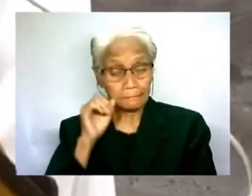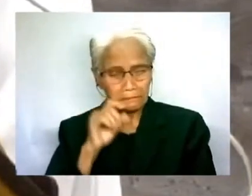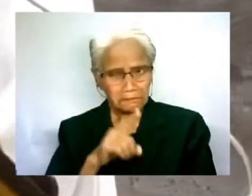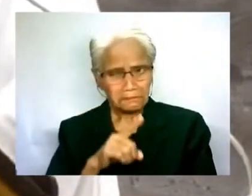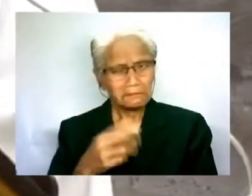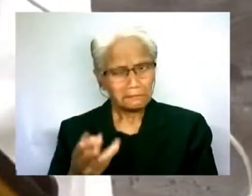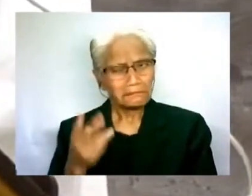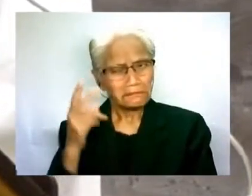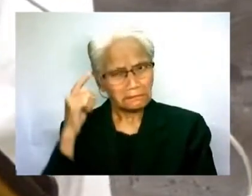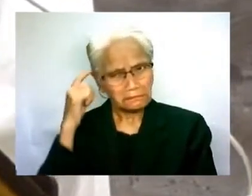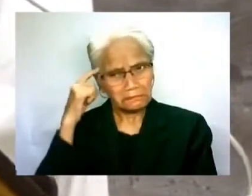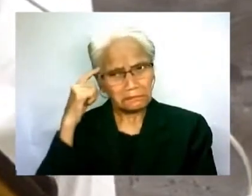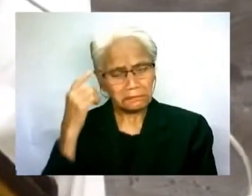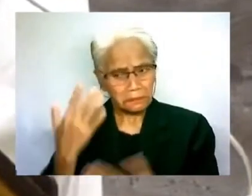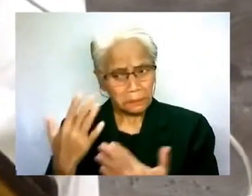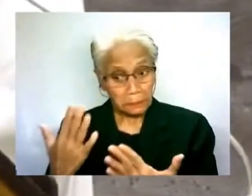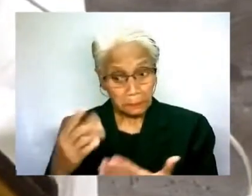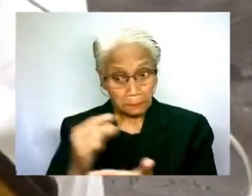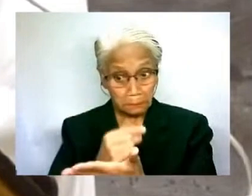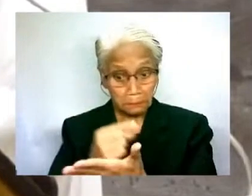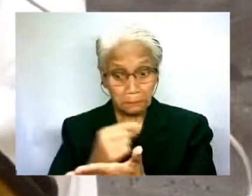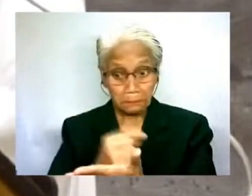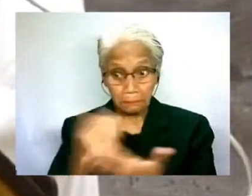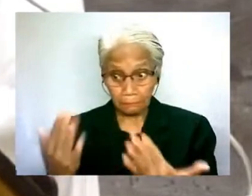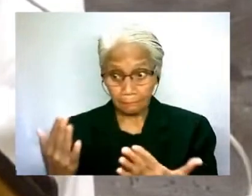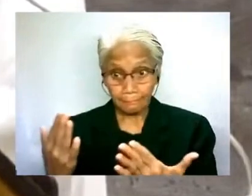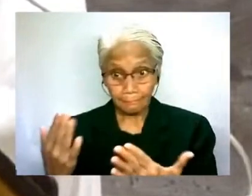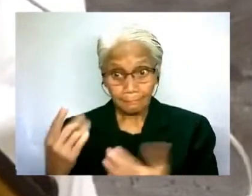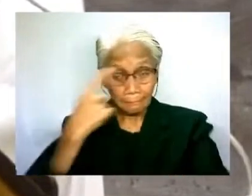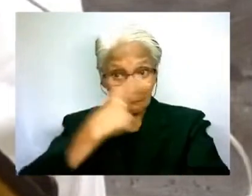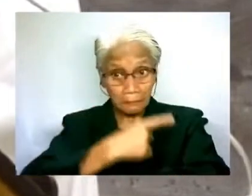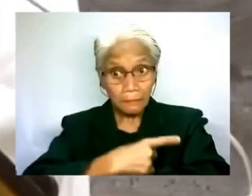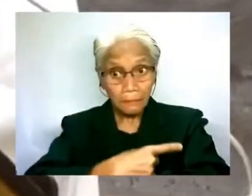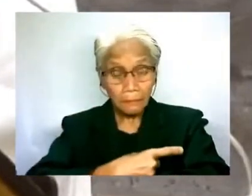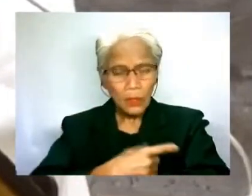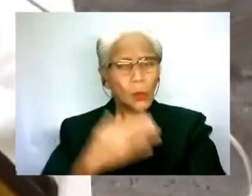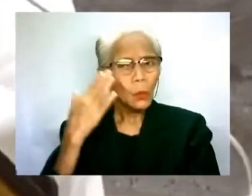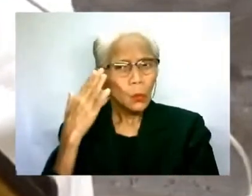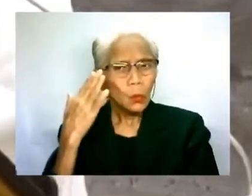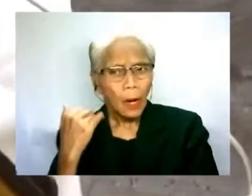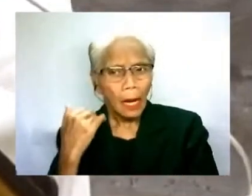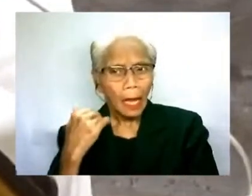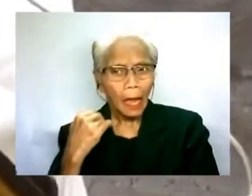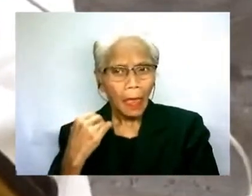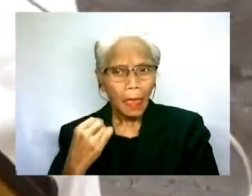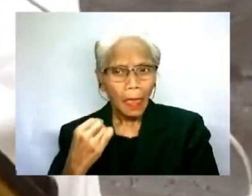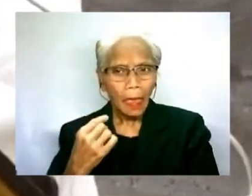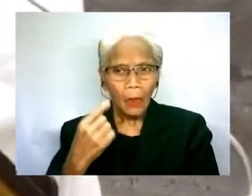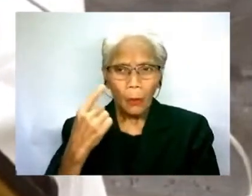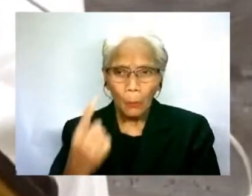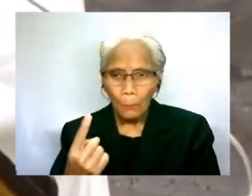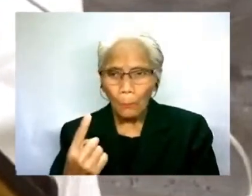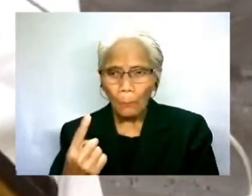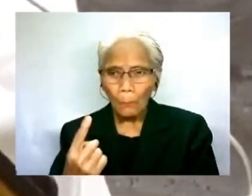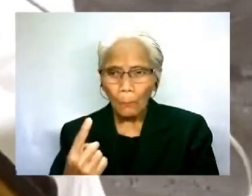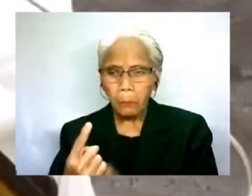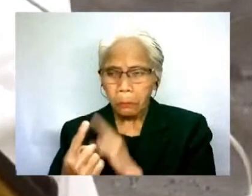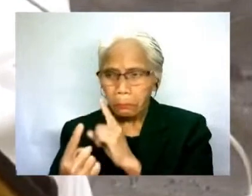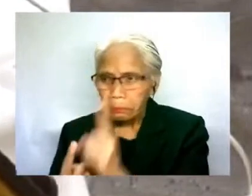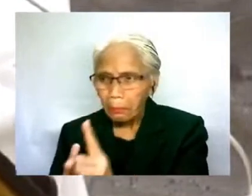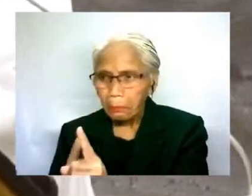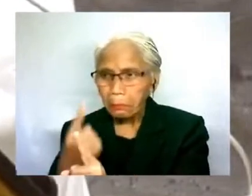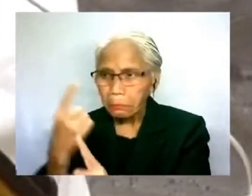ebanghelyo ngayong araw, kaya inisa-isa sa atin ang mga pangalan ng mga